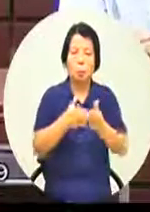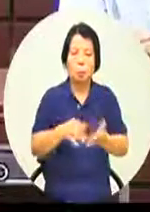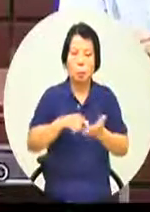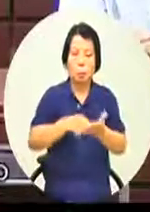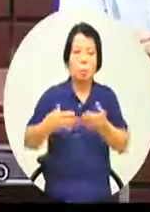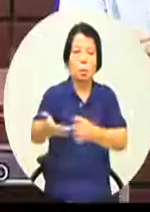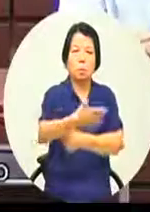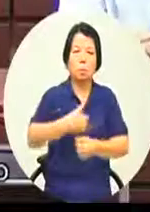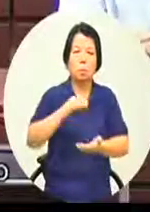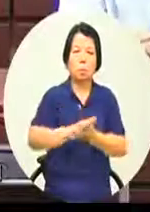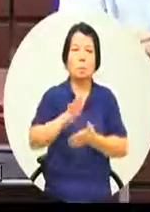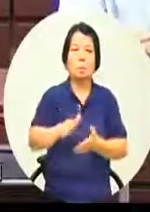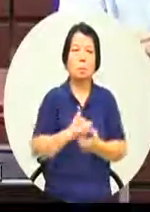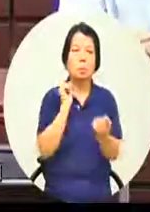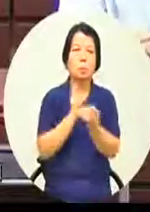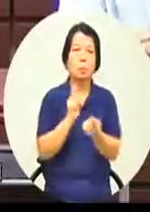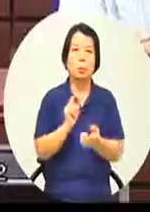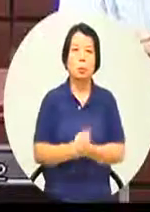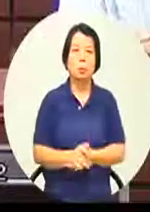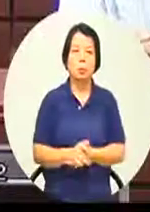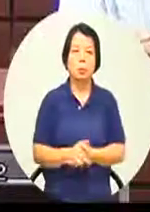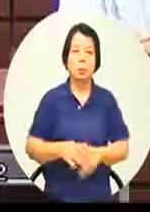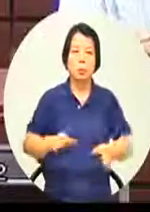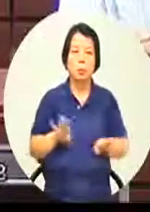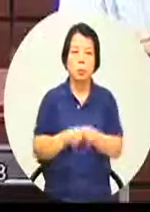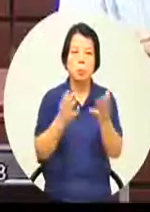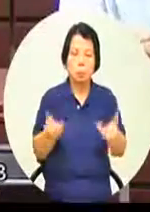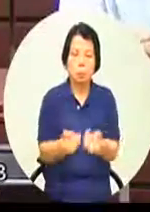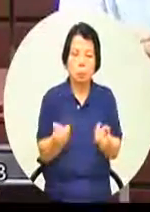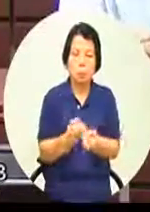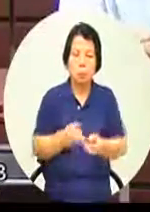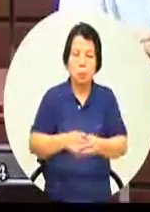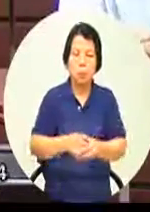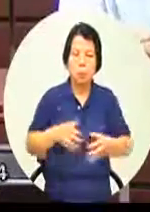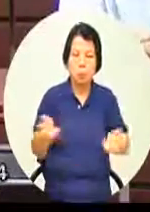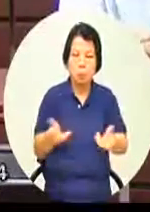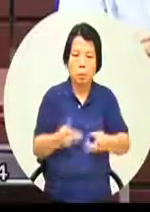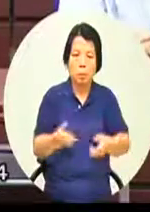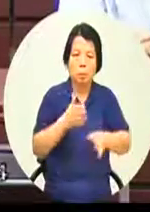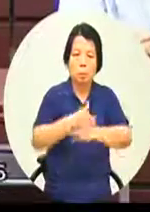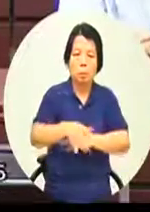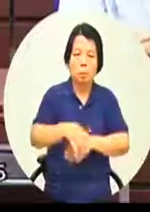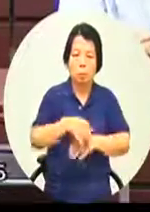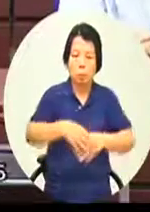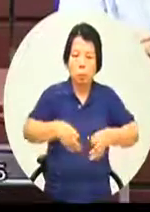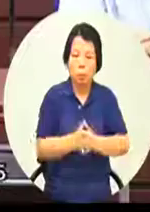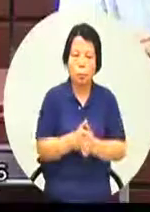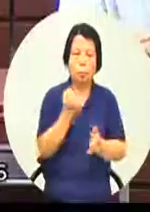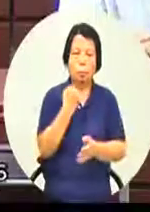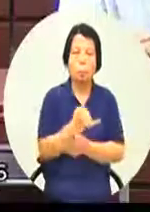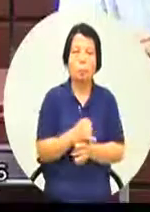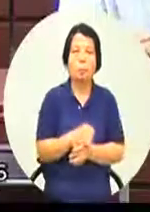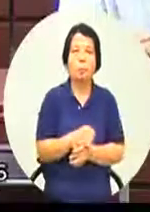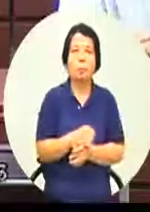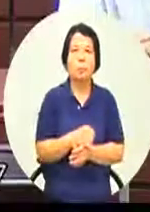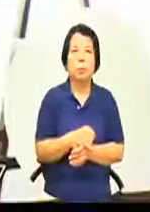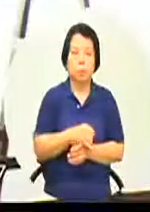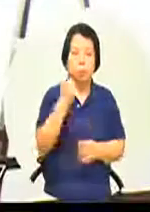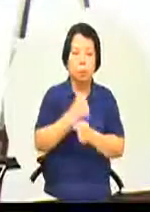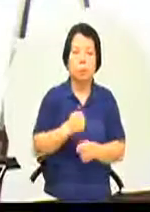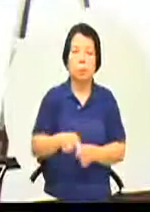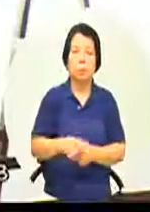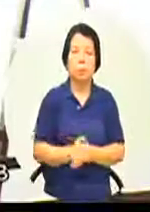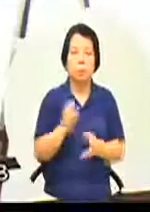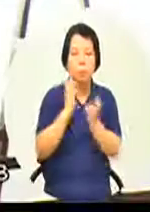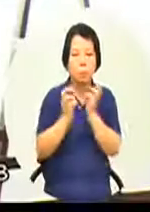完成后呢，我们对于整个开发的过程呢，随时都可以咨询。 好，谢谢局长。那请你更细致的